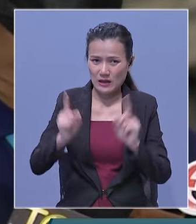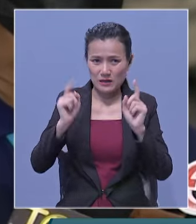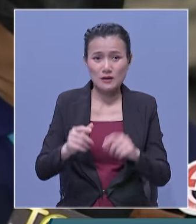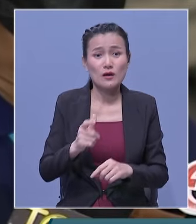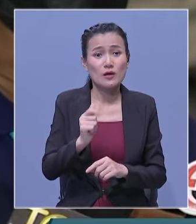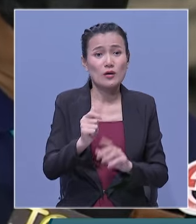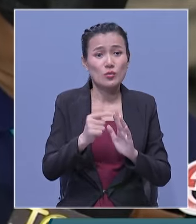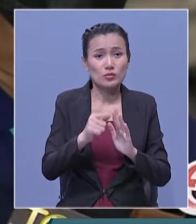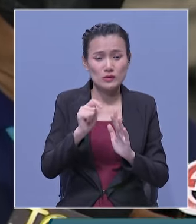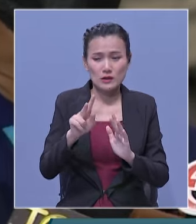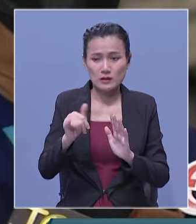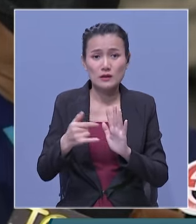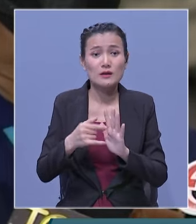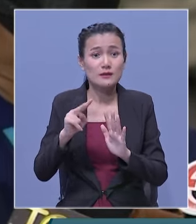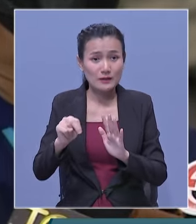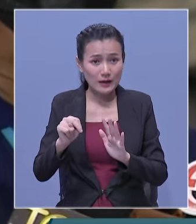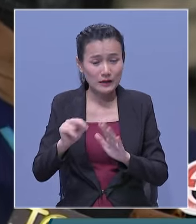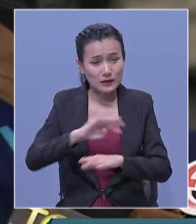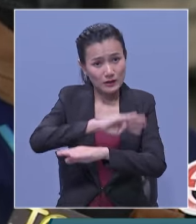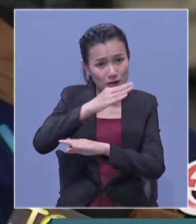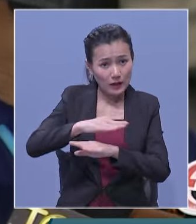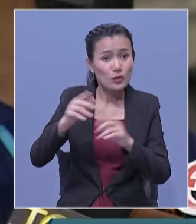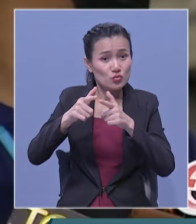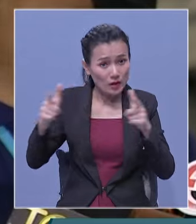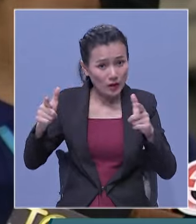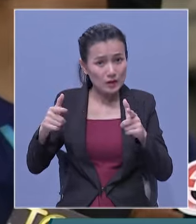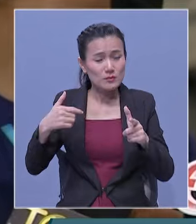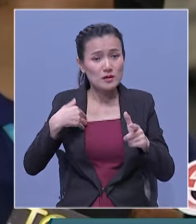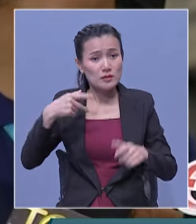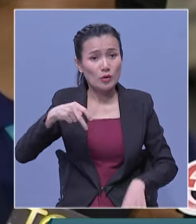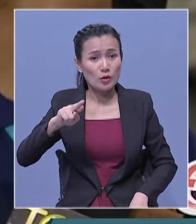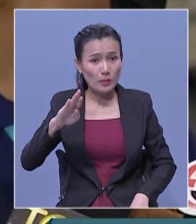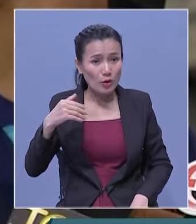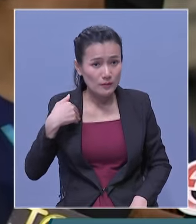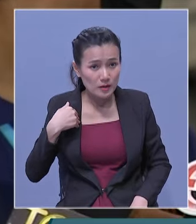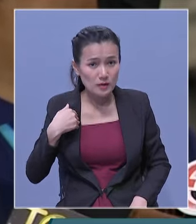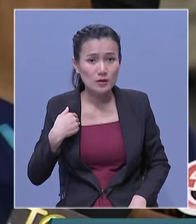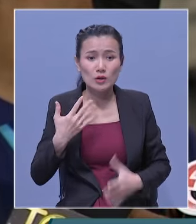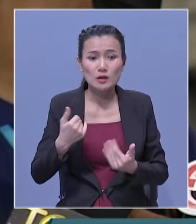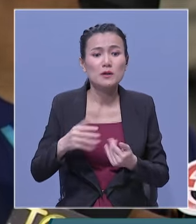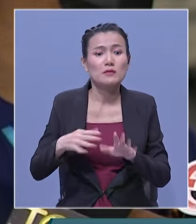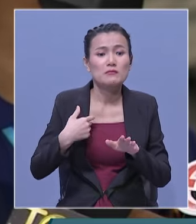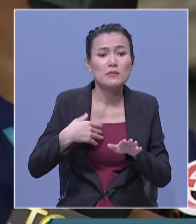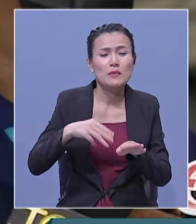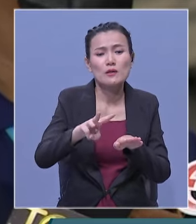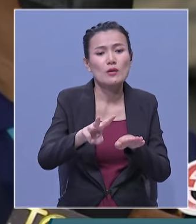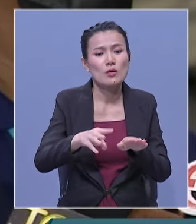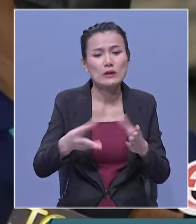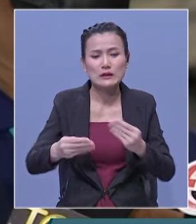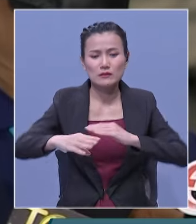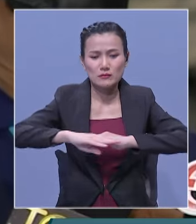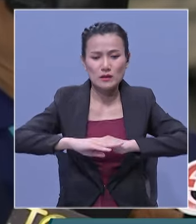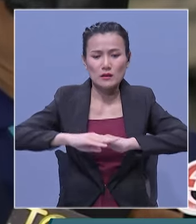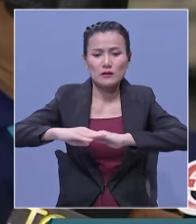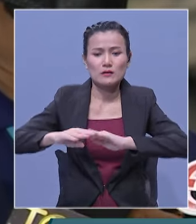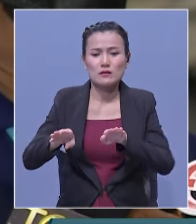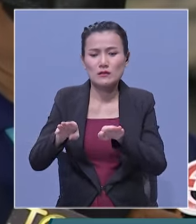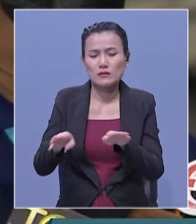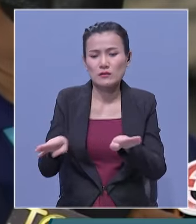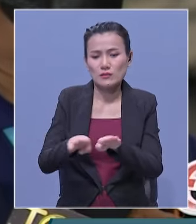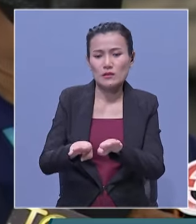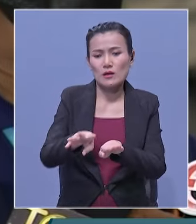ติเขาใหญ่มีพระราชกิจการจะเอาช่องว่างนั้นเป็นแนวกันชนไม่ใช่ครับผมยืนยันวันนี้นะครับเรายืนยันด้วยหลัก